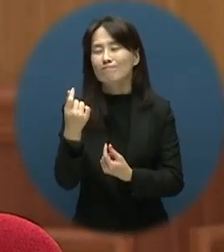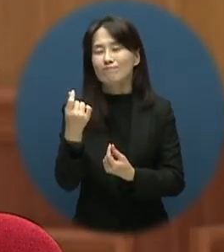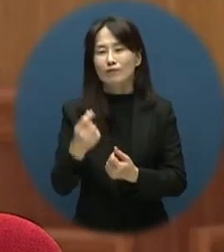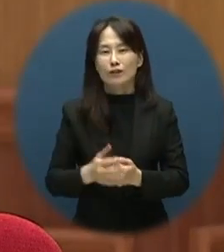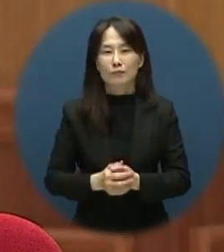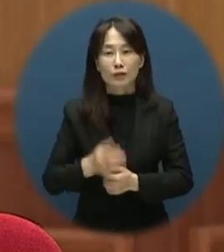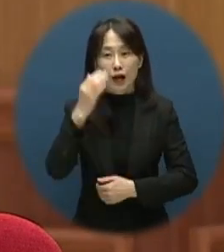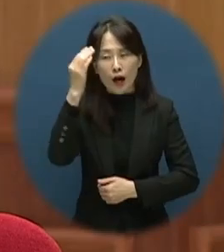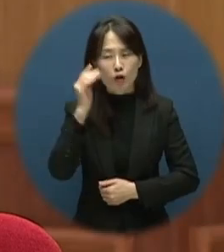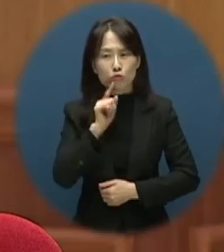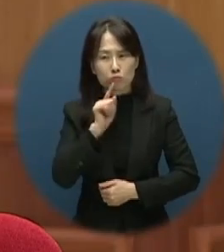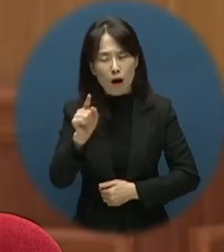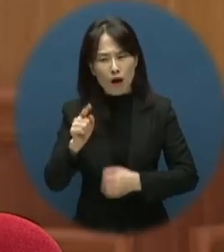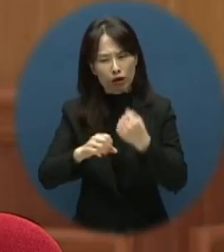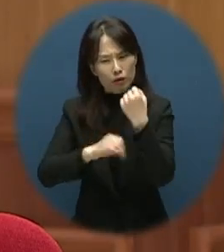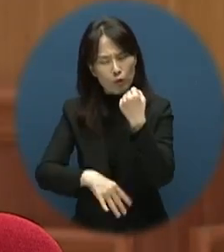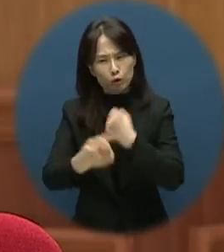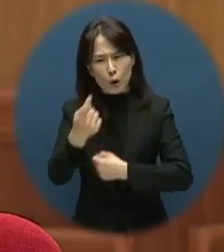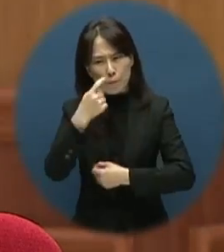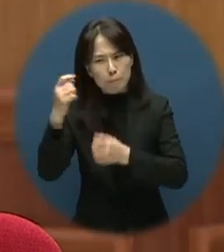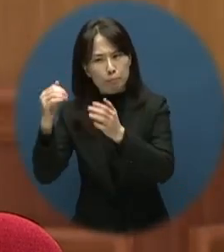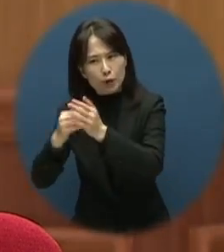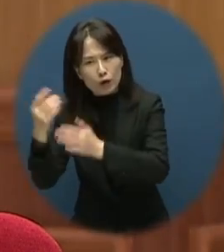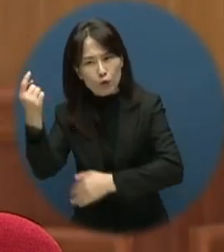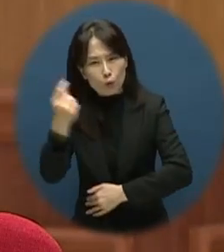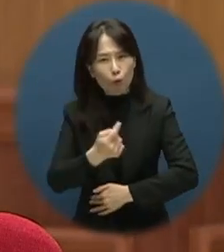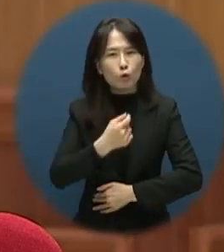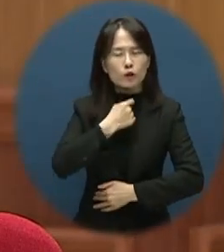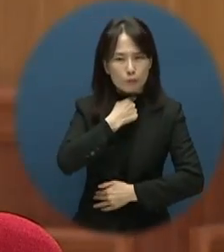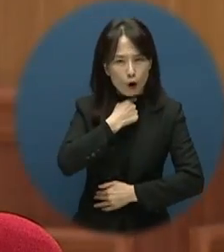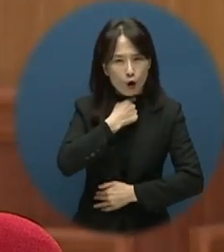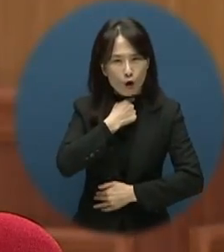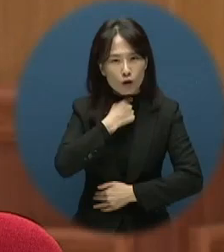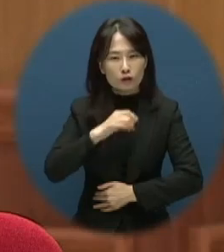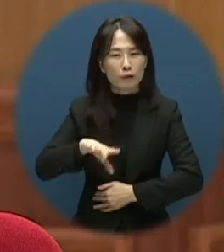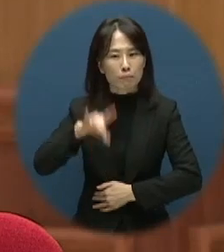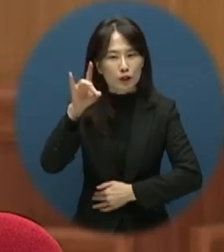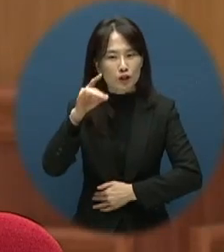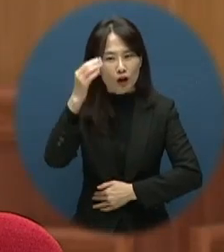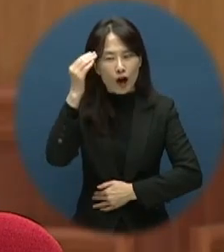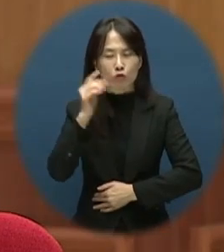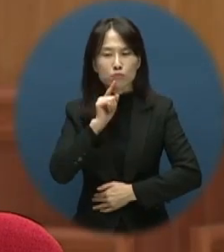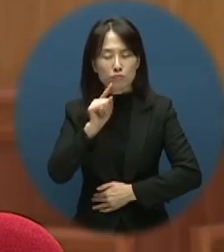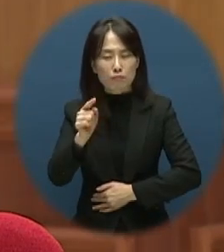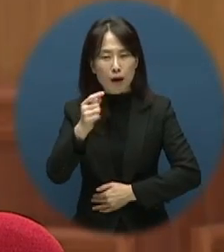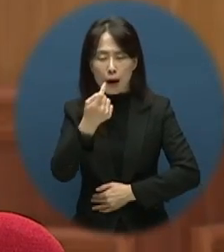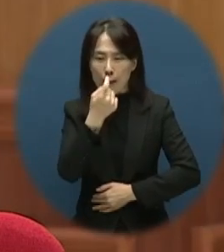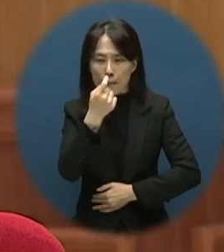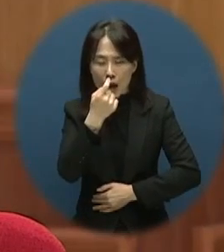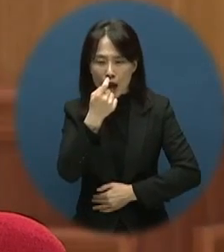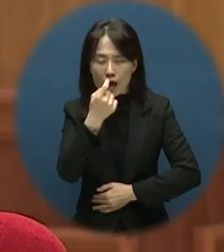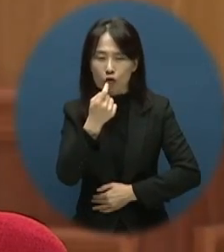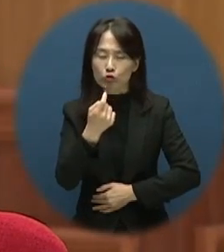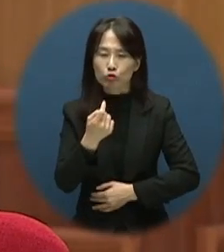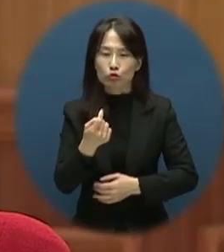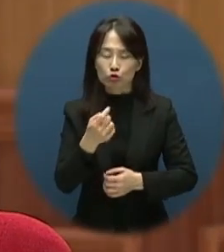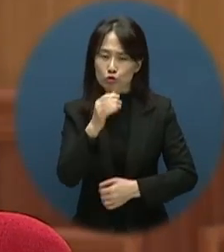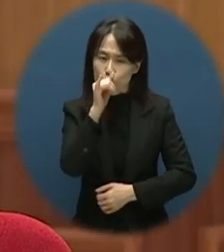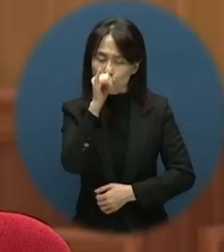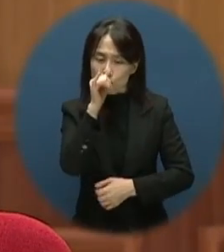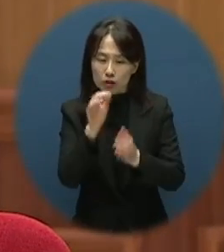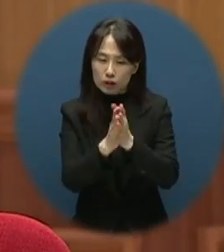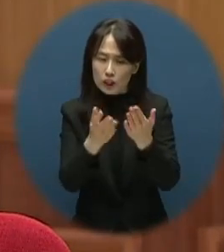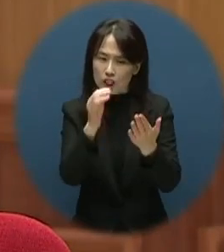대해서 기본적으로 그래도 배우고 가고 싶어가지고 네. 그럼 한국말 뭐 배울 수 있는 책자 있냐 또